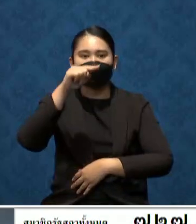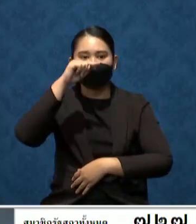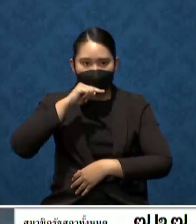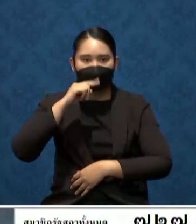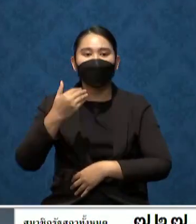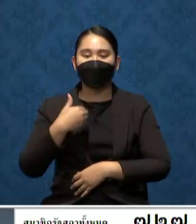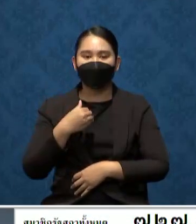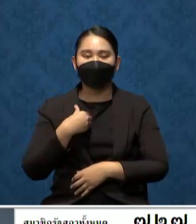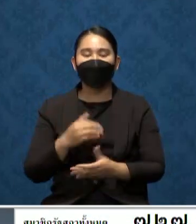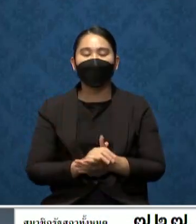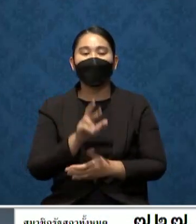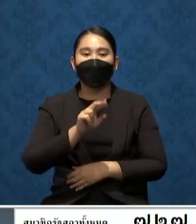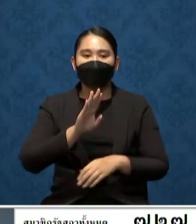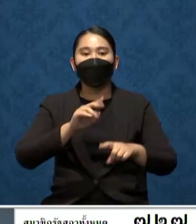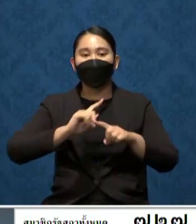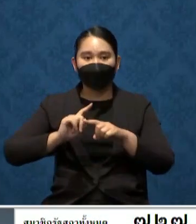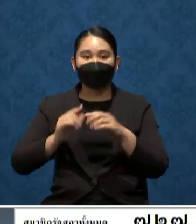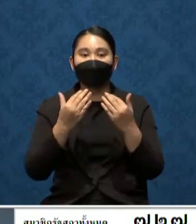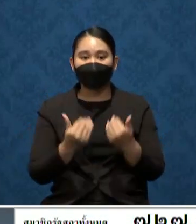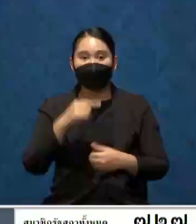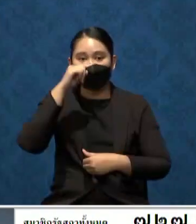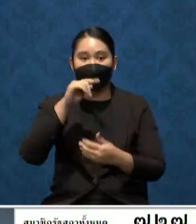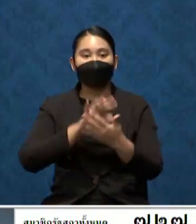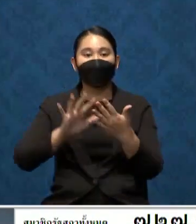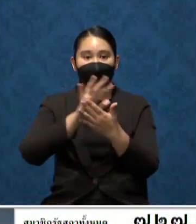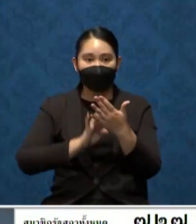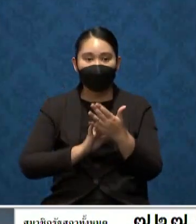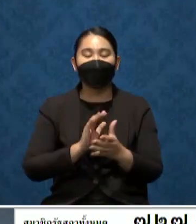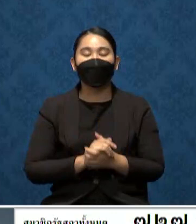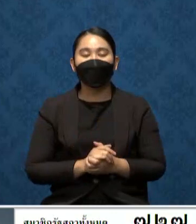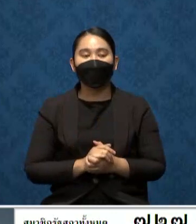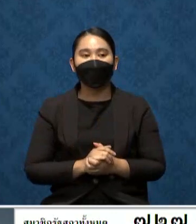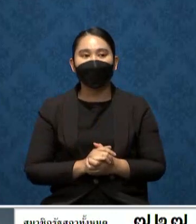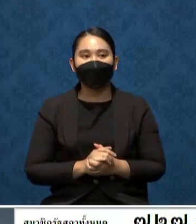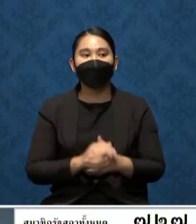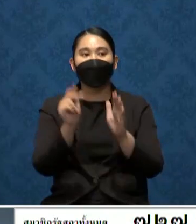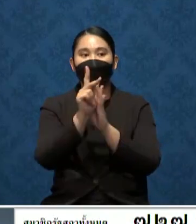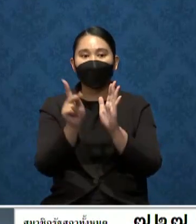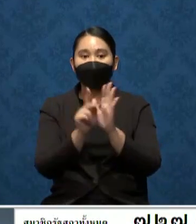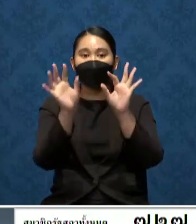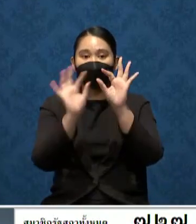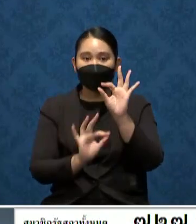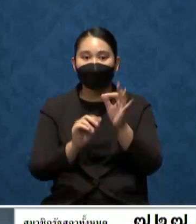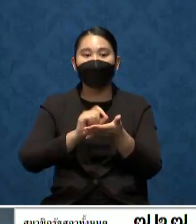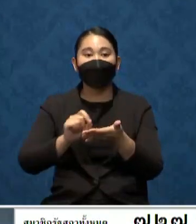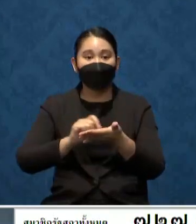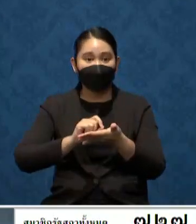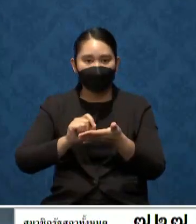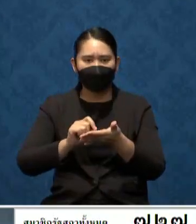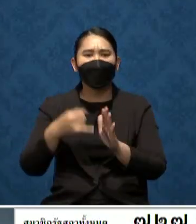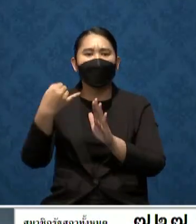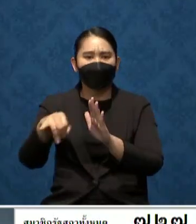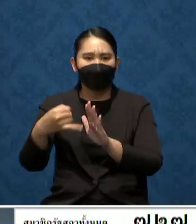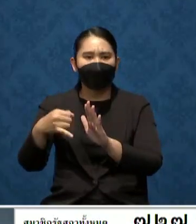และระบบอะไรต่างๆที่มีอยู่ในประเทศด้วยฉะนั้นเนี่ยการที่จะเขียนกฎหมายในทำนองนี้คงจะไม่ถูกต้อง